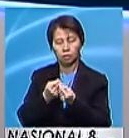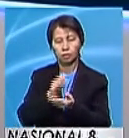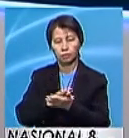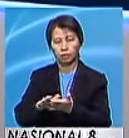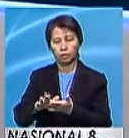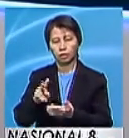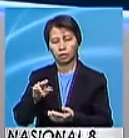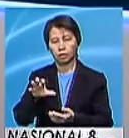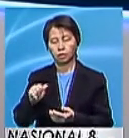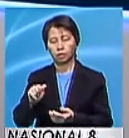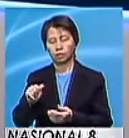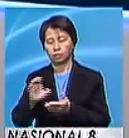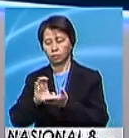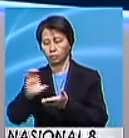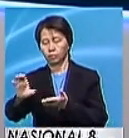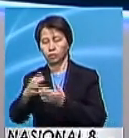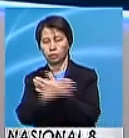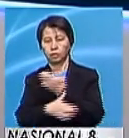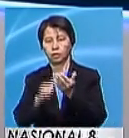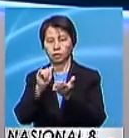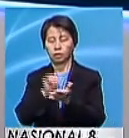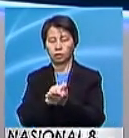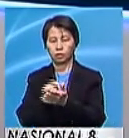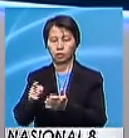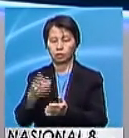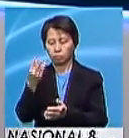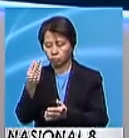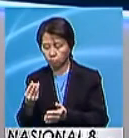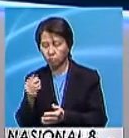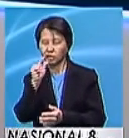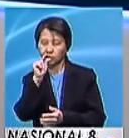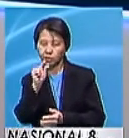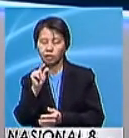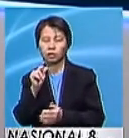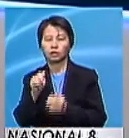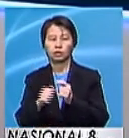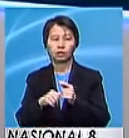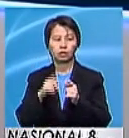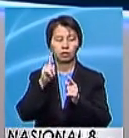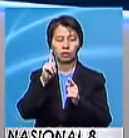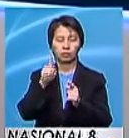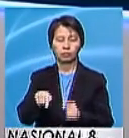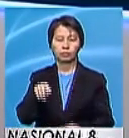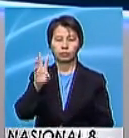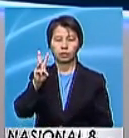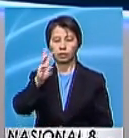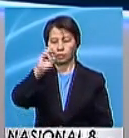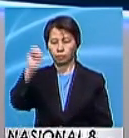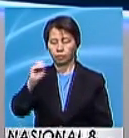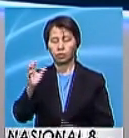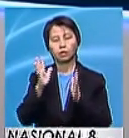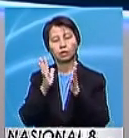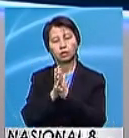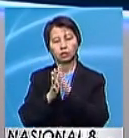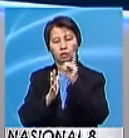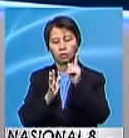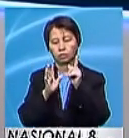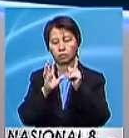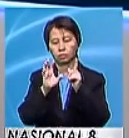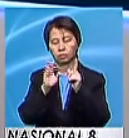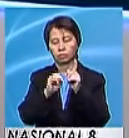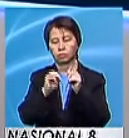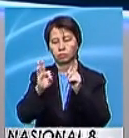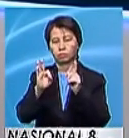NWA sayap pelaburan negara itu bagaimanapun susut sedikit pada 1.6% menjadi